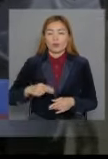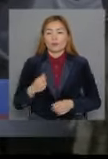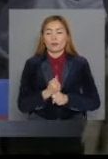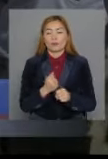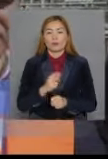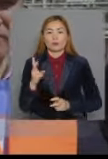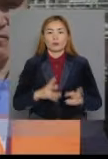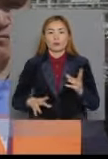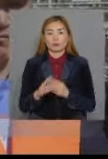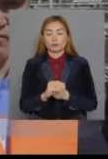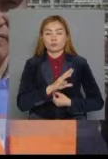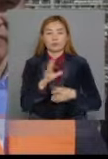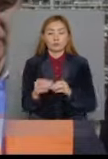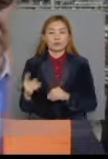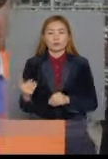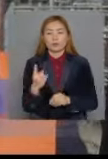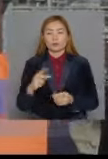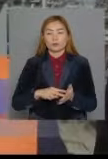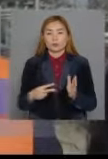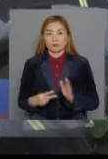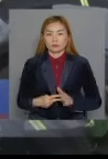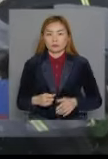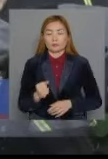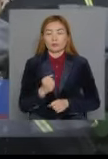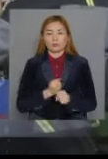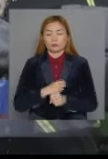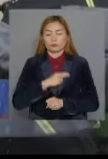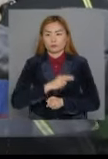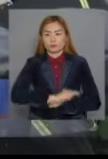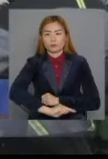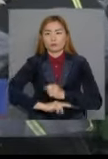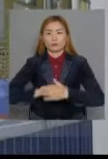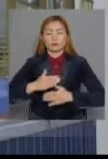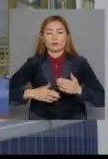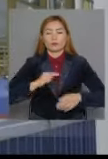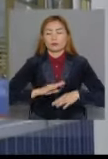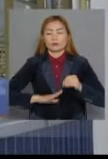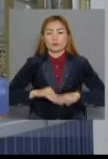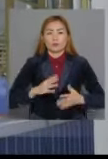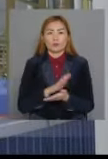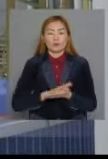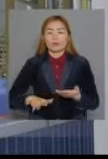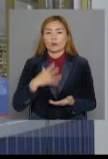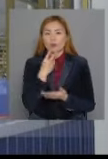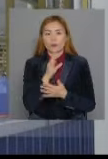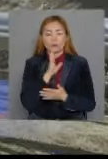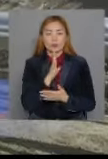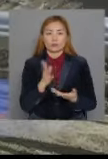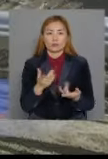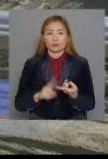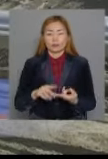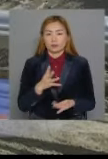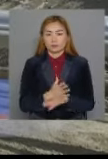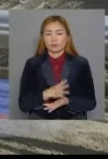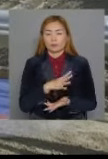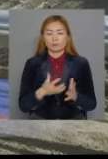испарения завода. В результате первого этапа проекта, а именно работ по модернизации сооружений по механической очистке сточных вод закрытого типа,